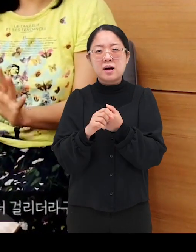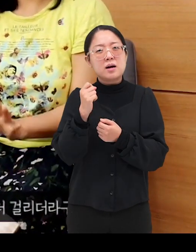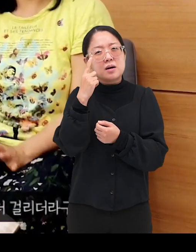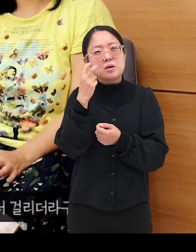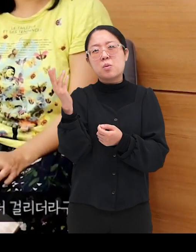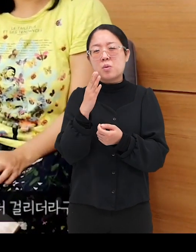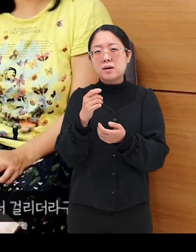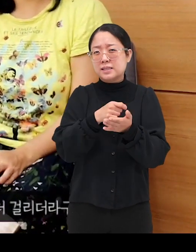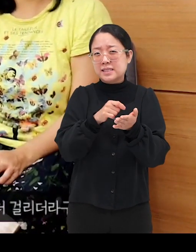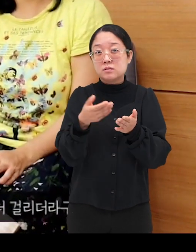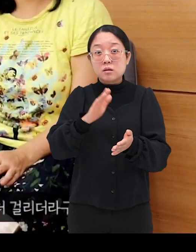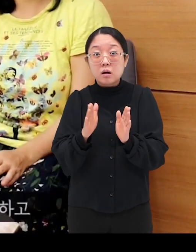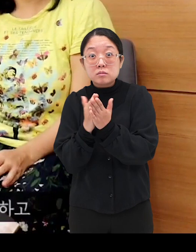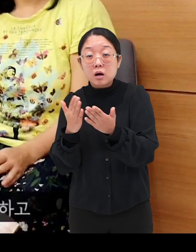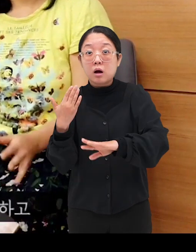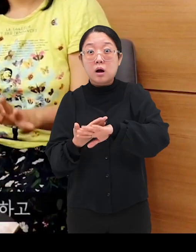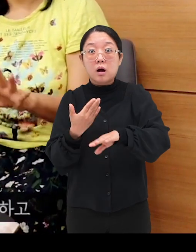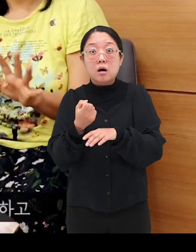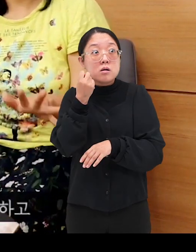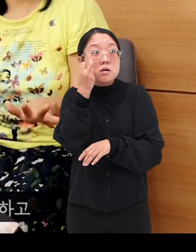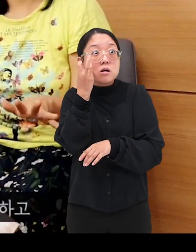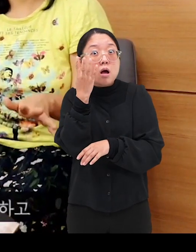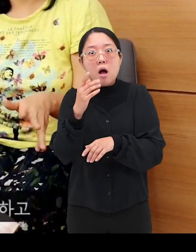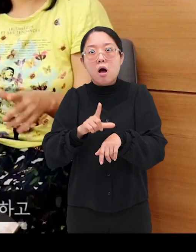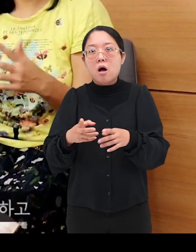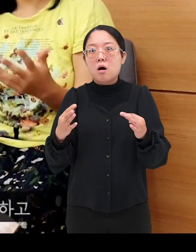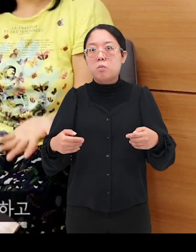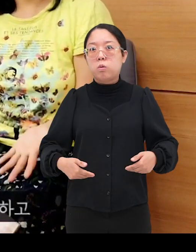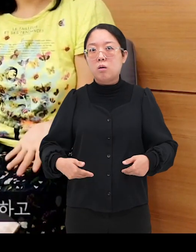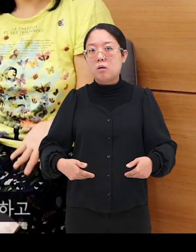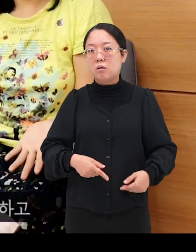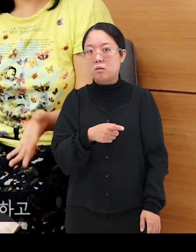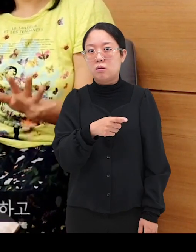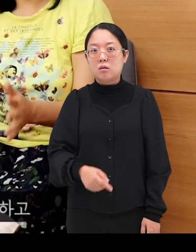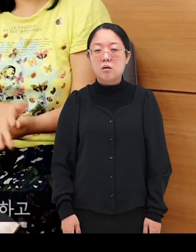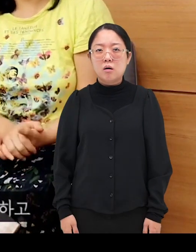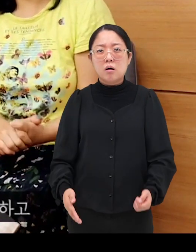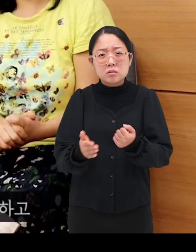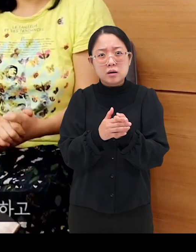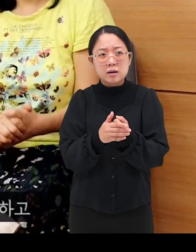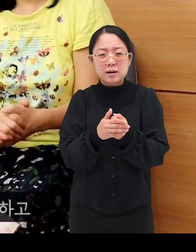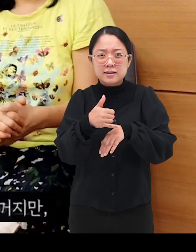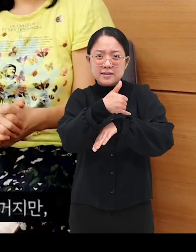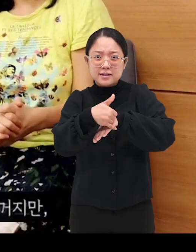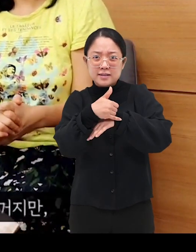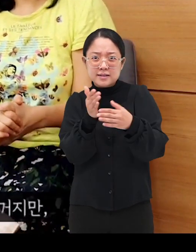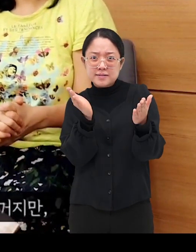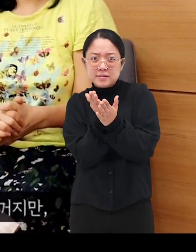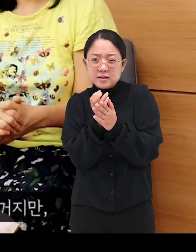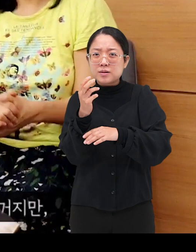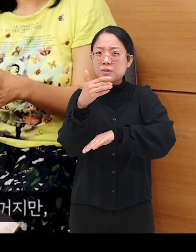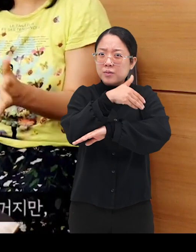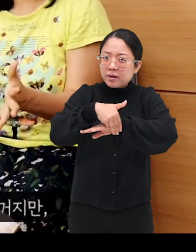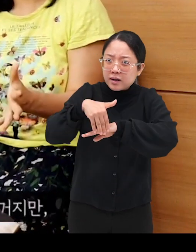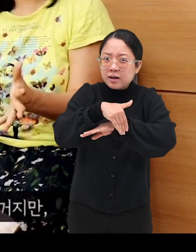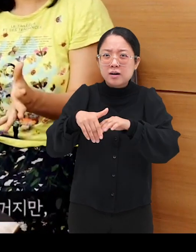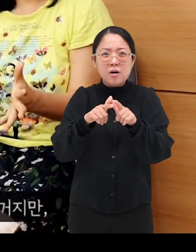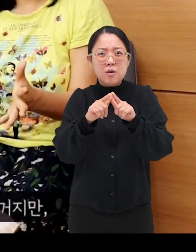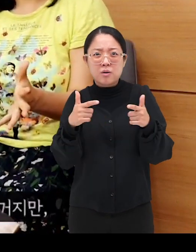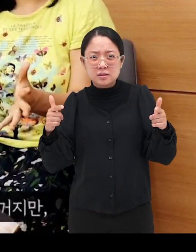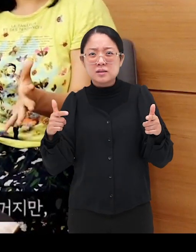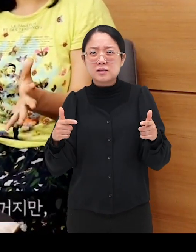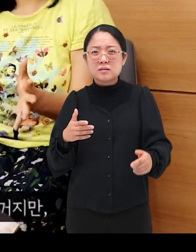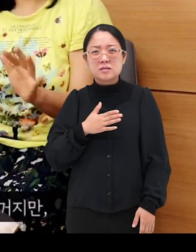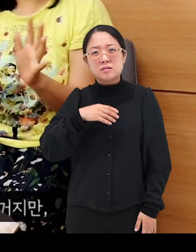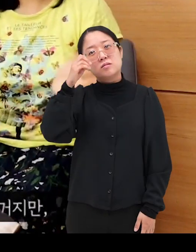나오는데 또 몇 개월이 더 걸리더라고요. 그래가지고 책에 맞는 뭐 디자인도 하고 기획도 하고 또 책을 저희는 그냥